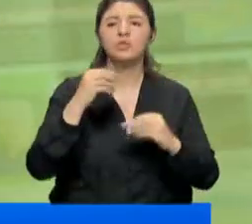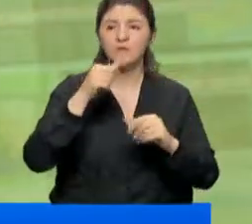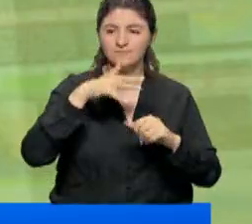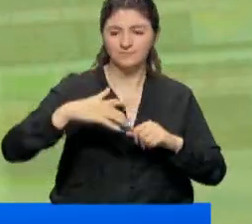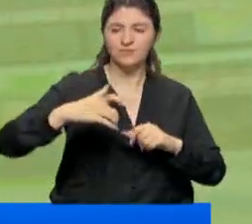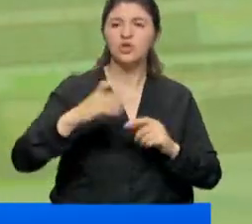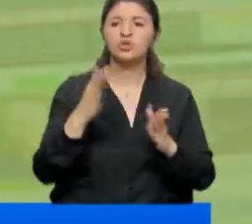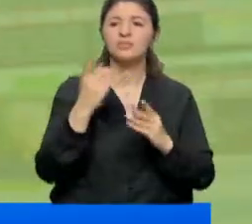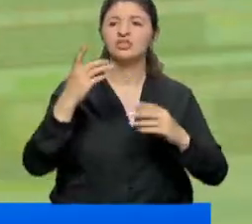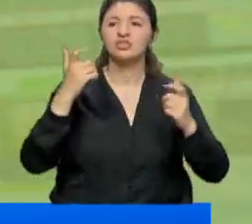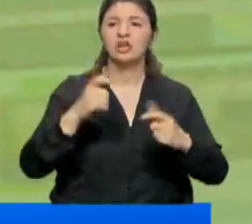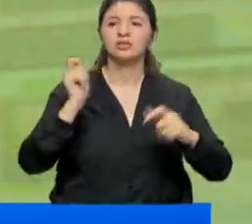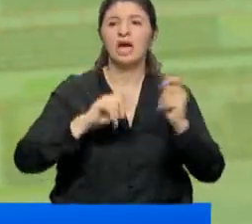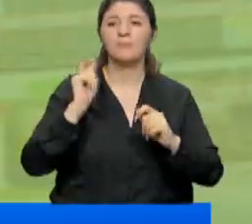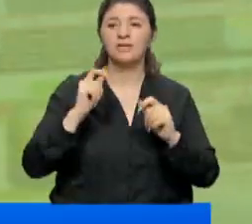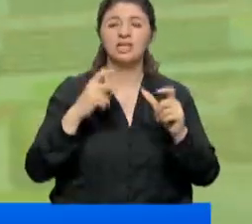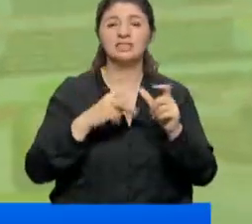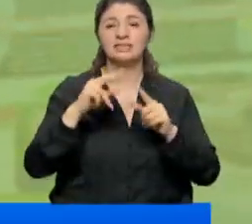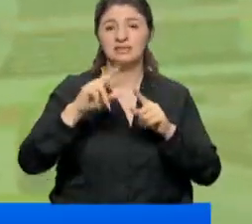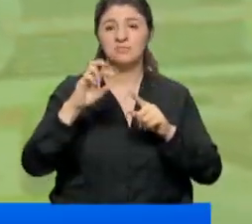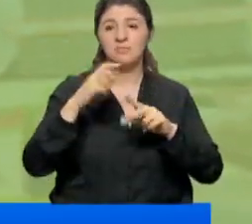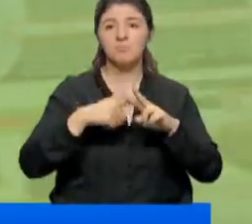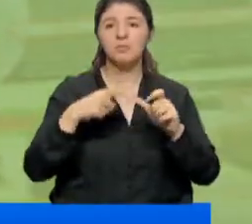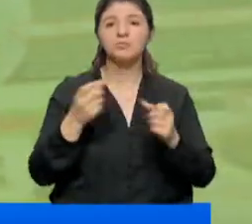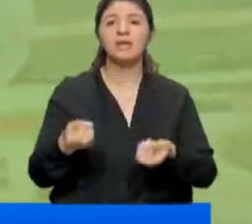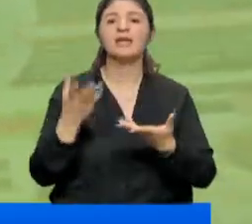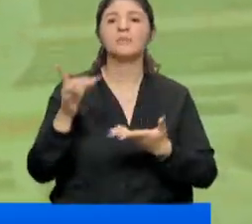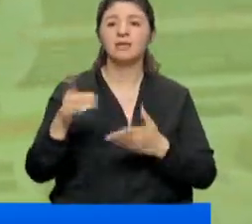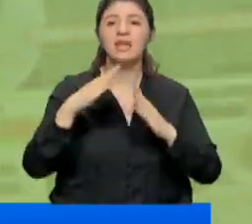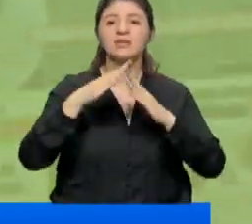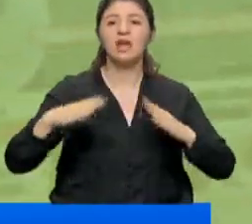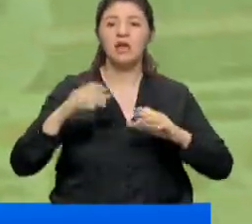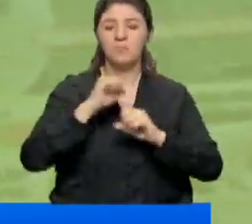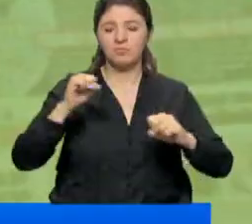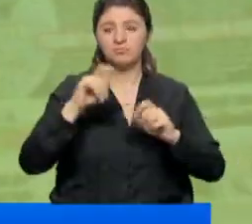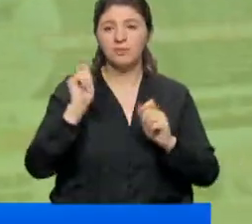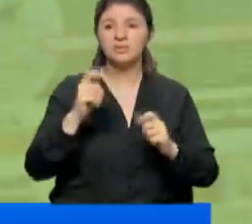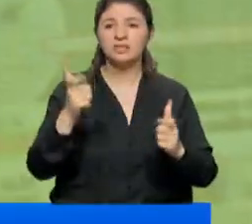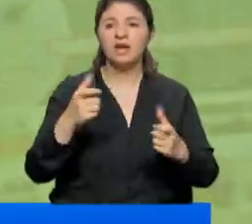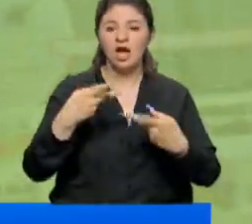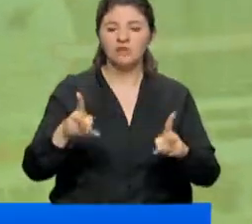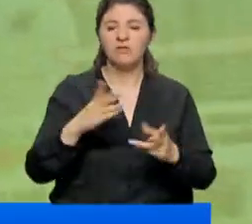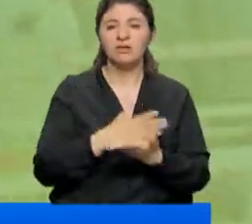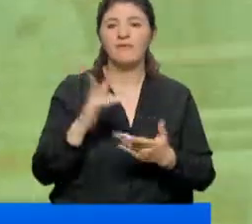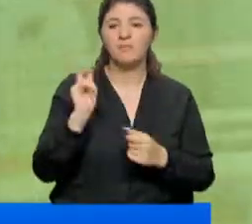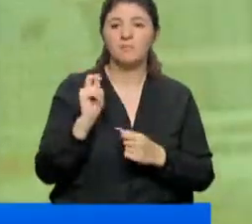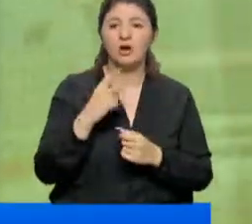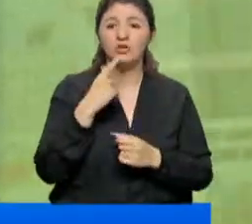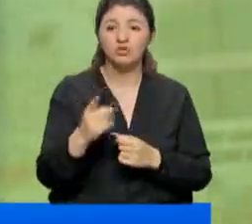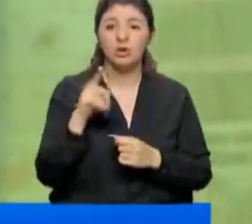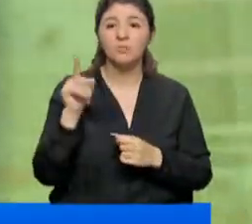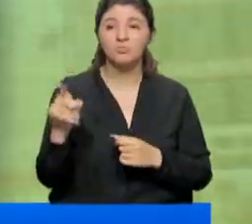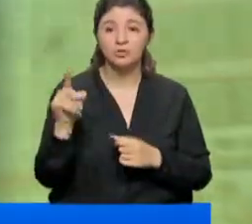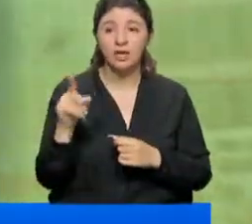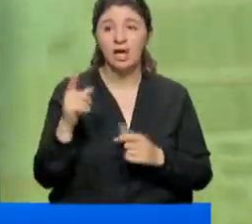koyuna küçük bir şehir inşa eden Sinpaş GYO bununla yetinmedi dağları dinamit de patlatıp yer açmaya devam ediyor diyor